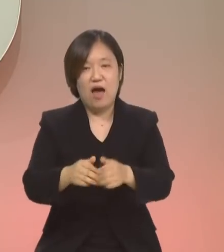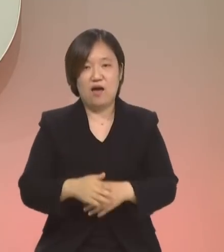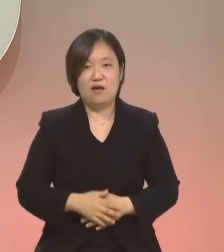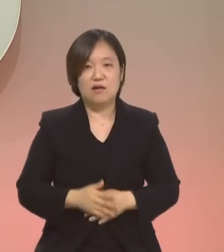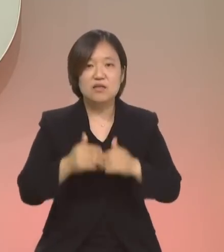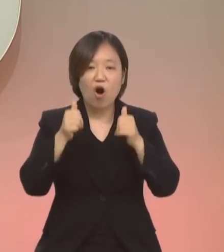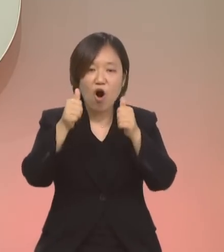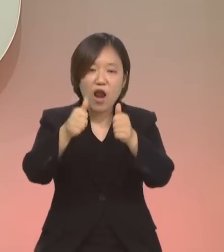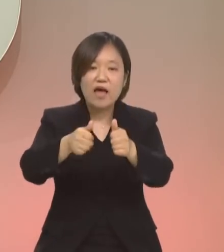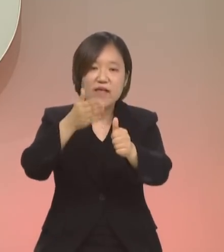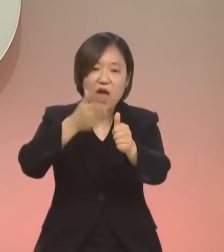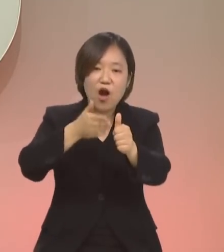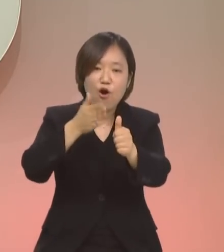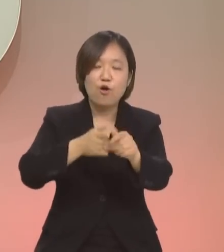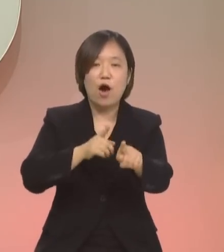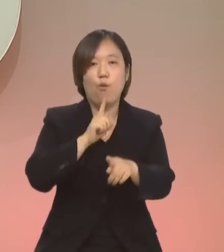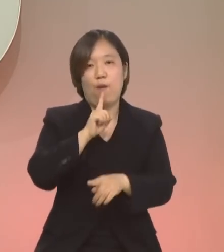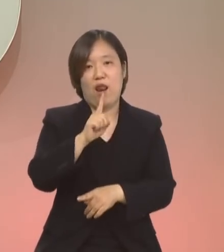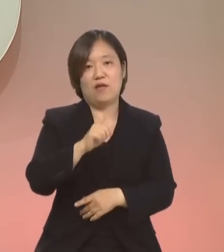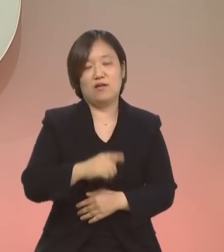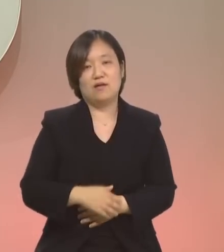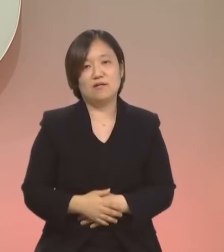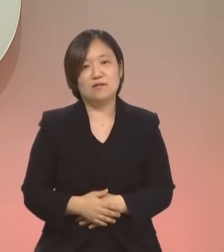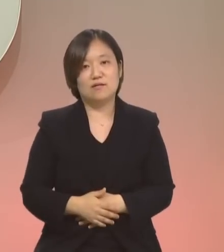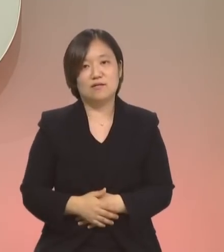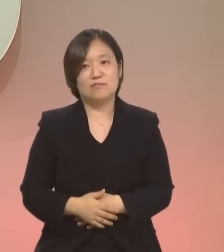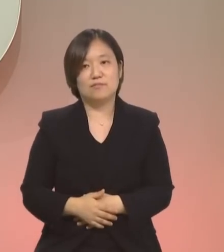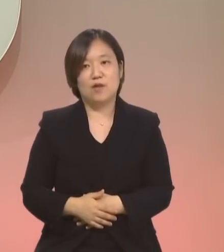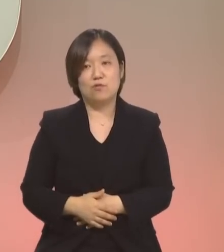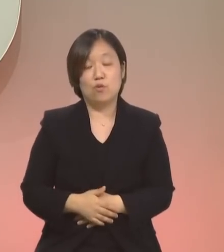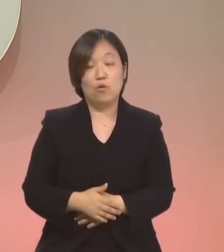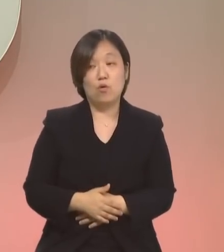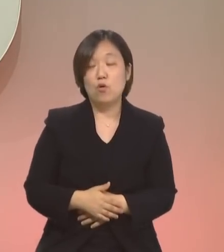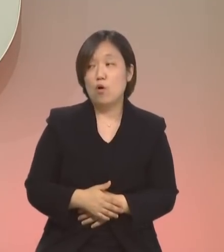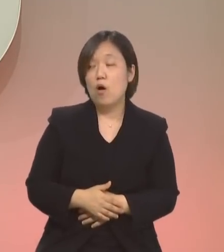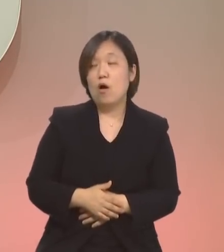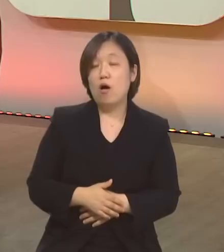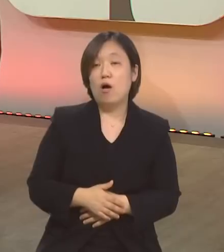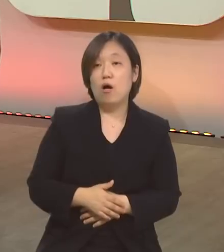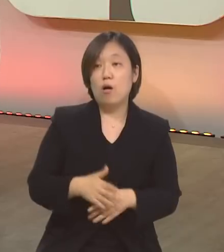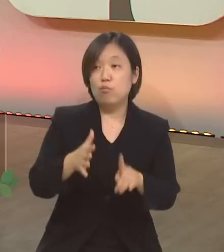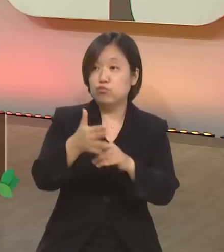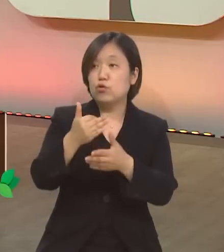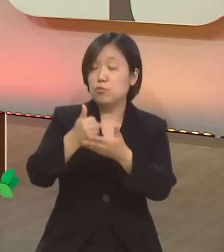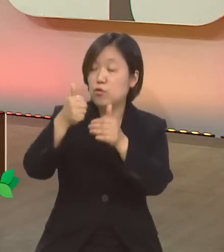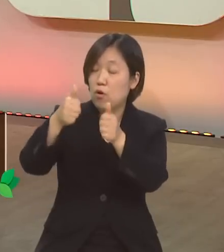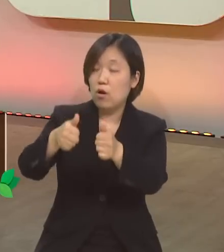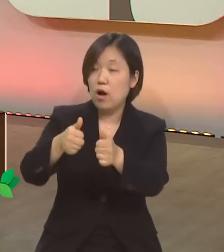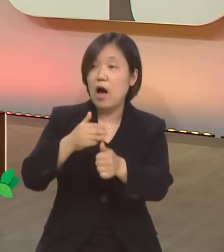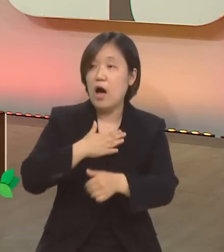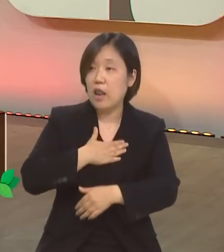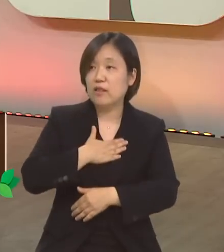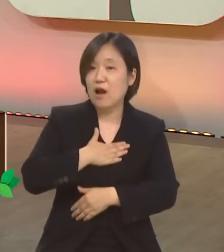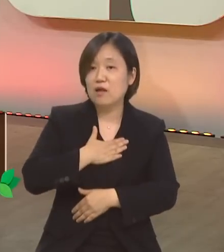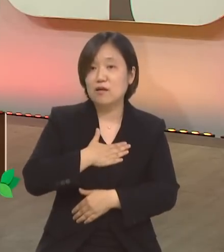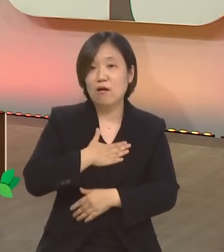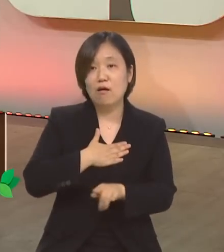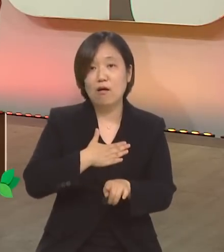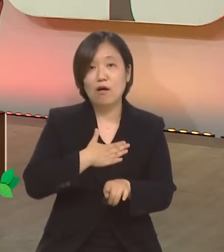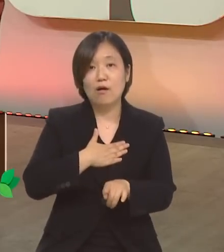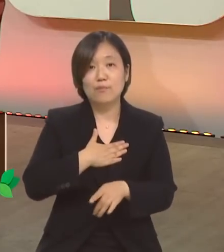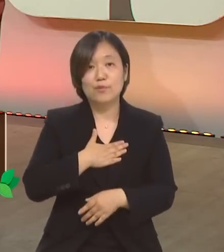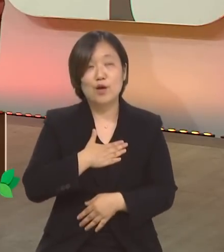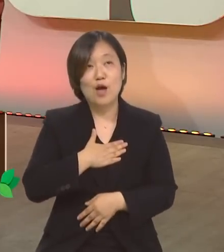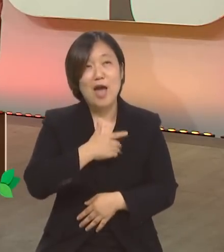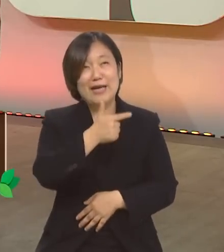절을 하십시오라고 이렇게 얘기를 하더래요 그래서 옆에서 이제 부처님한테 절하라고 하니까 이렇게 그